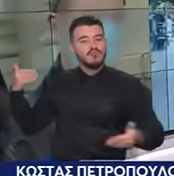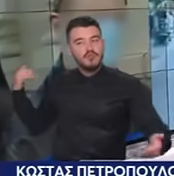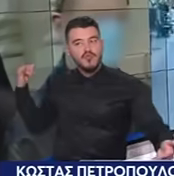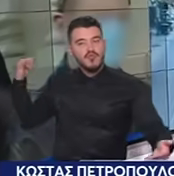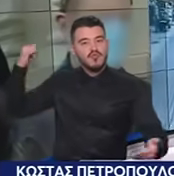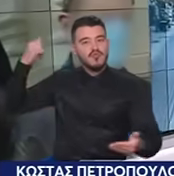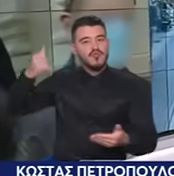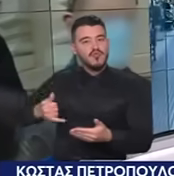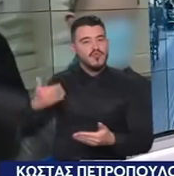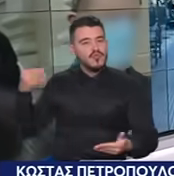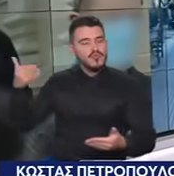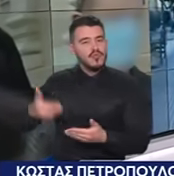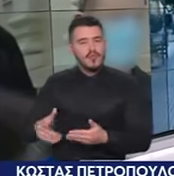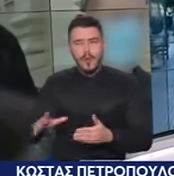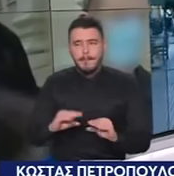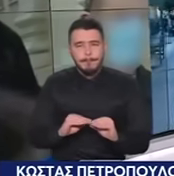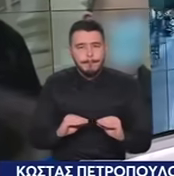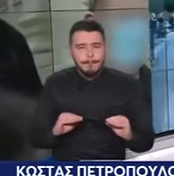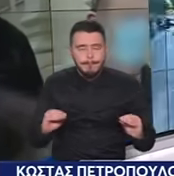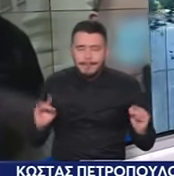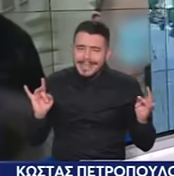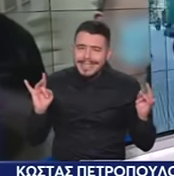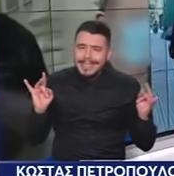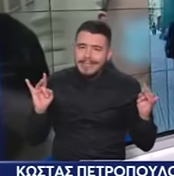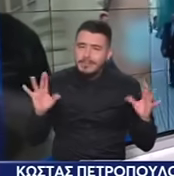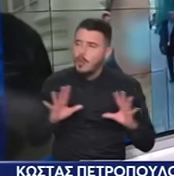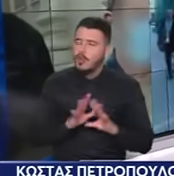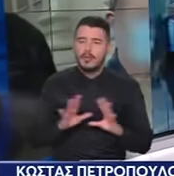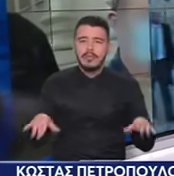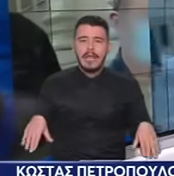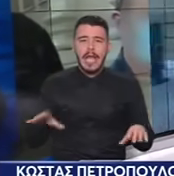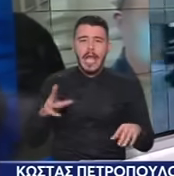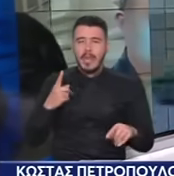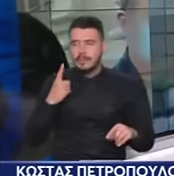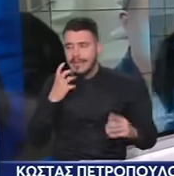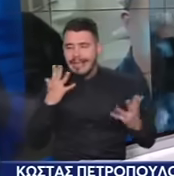που δεν μας απασχόλησε για τέτοια ζητήματα. Μάλιστα. Και γι' αυτό